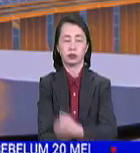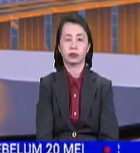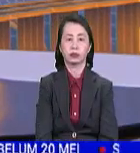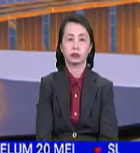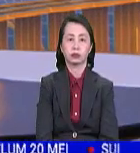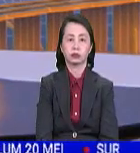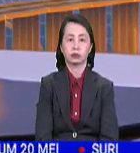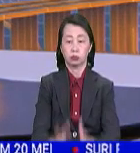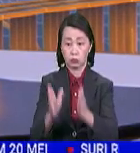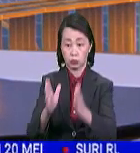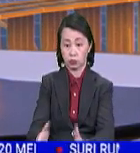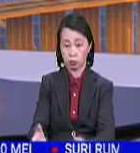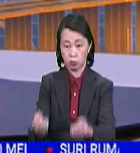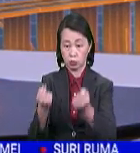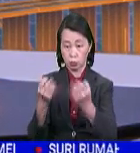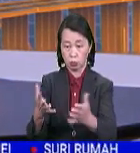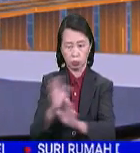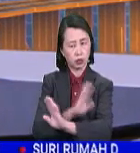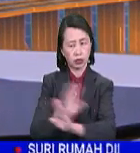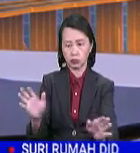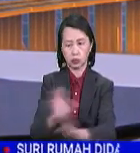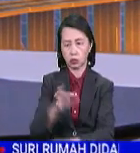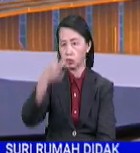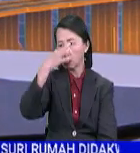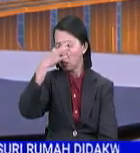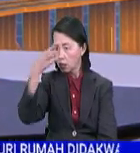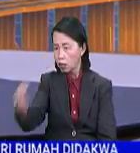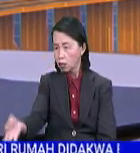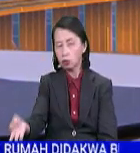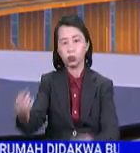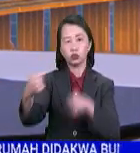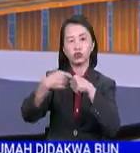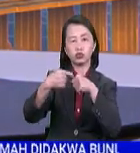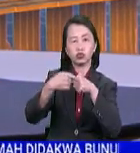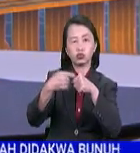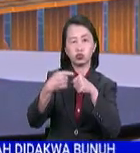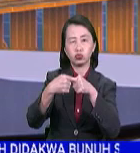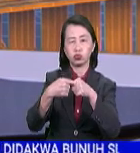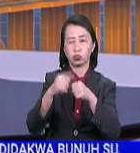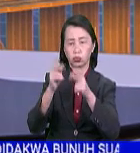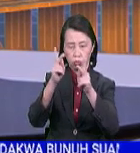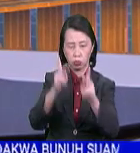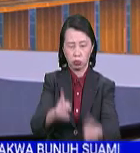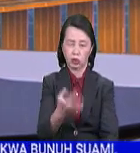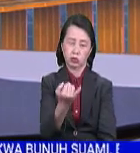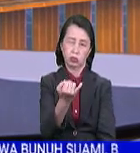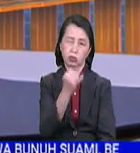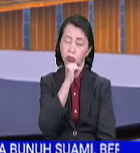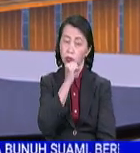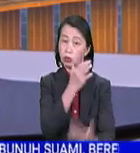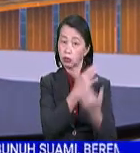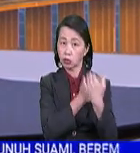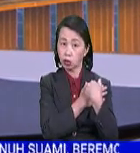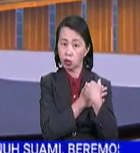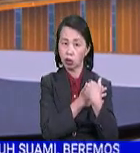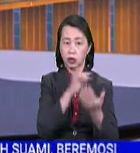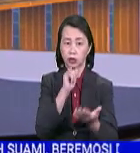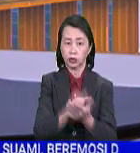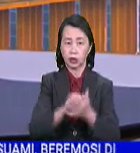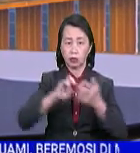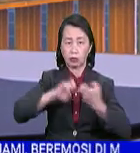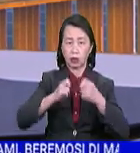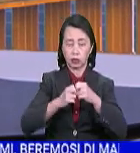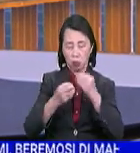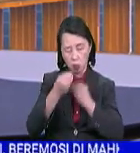Hai orang ramai diingatkan supaya tidak mudah terpedaya dengan tuduhan yang dilemparkan oleh pihak tidak bertanggung jawab kononnya